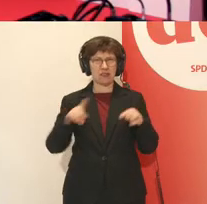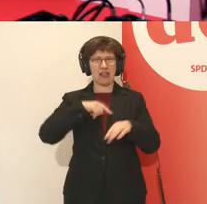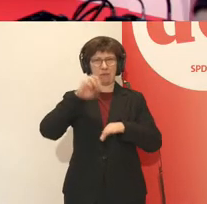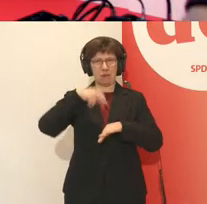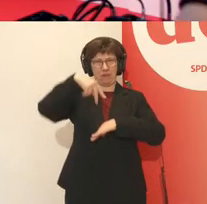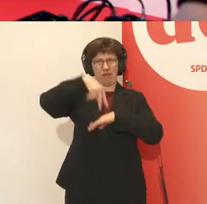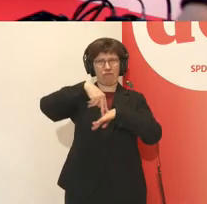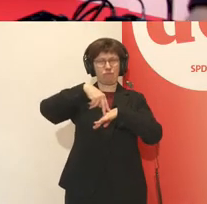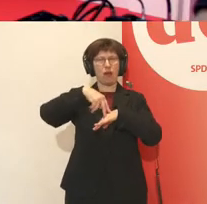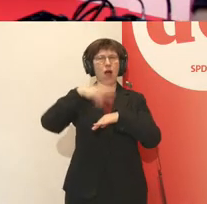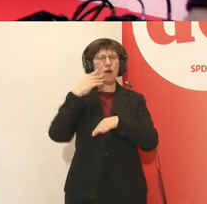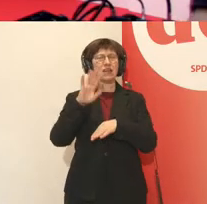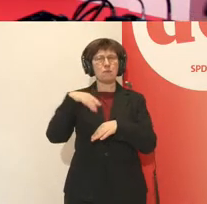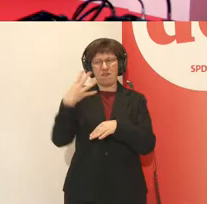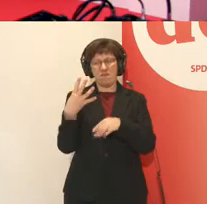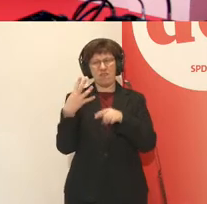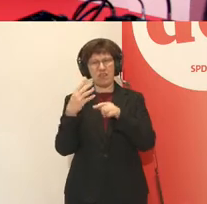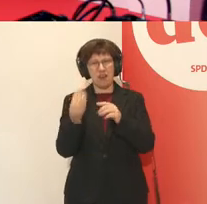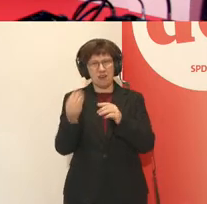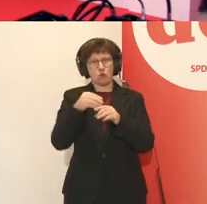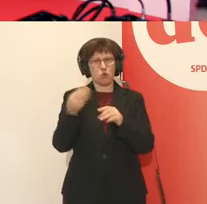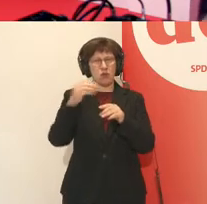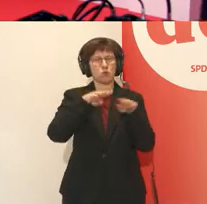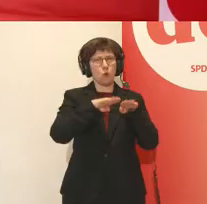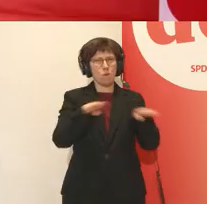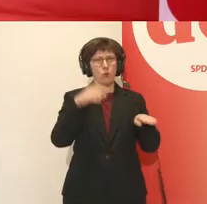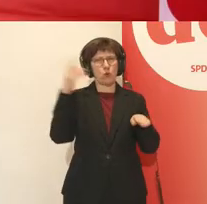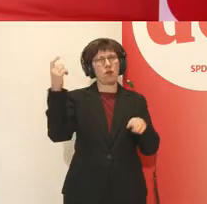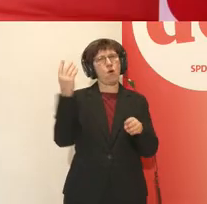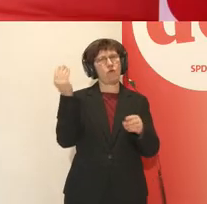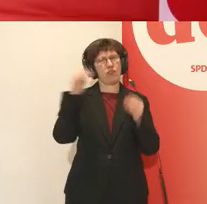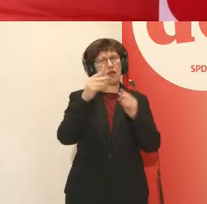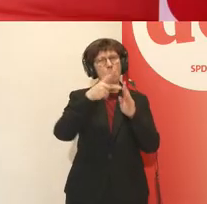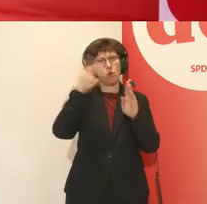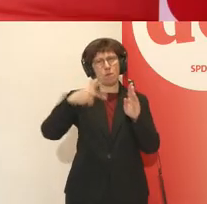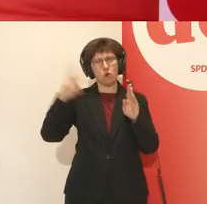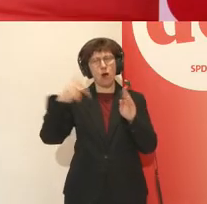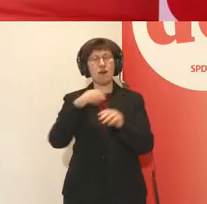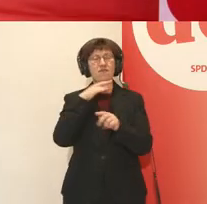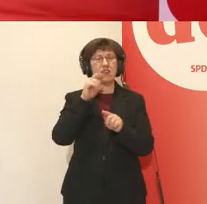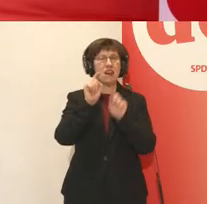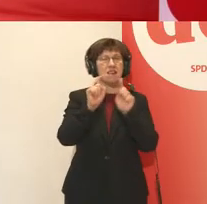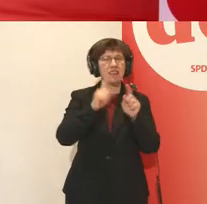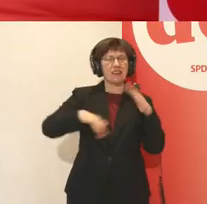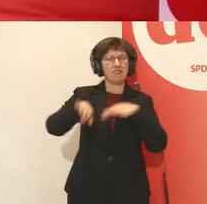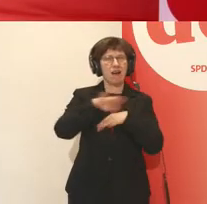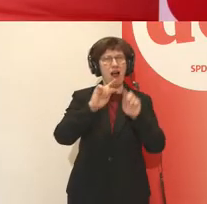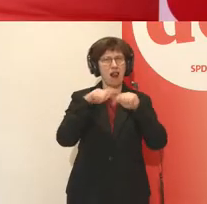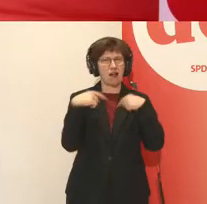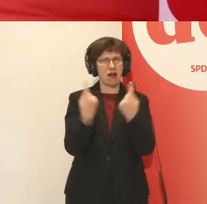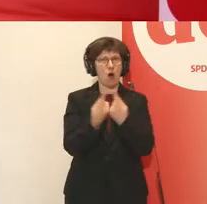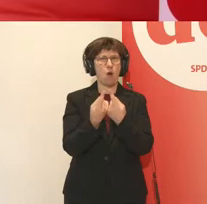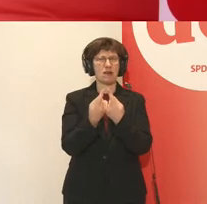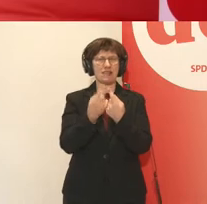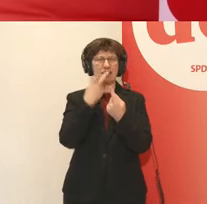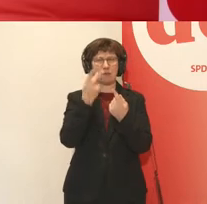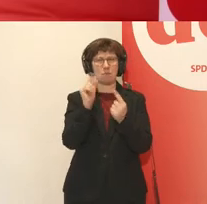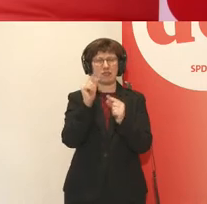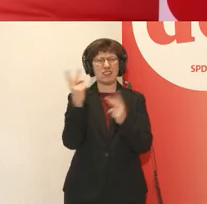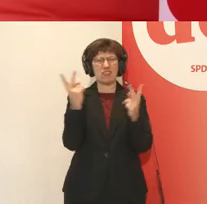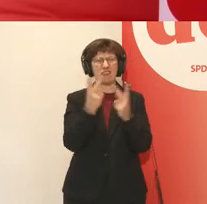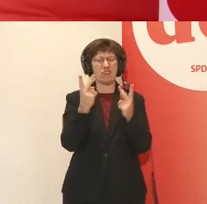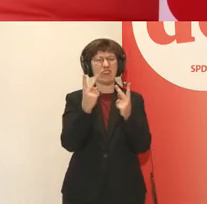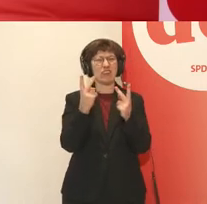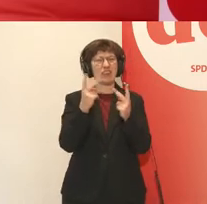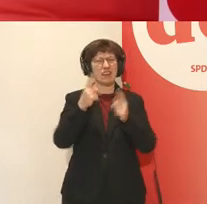stehe es gibt noch vier weitere bühnen von denen aus hier gesendet wird und viele digitale räume und das sieht ein bisschen aus wie in der